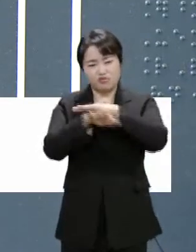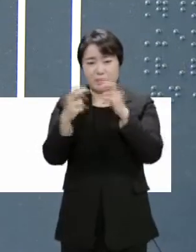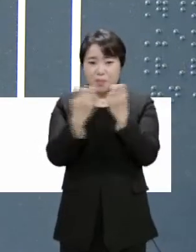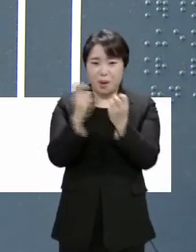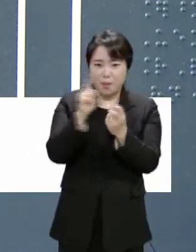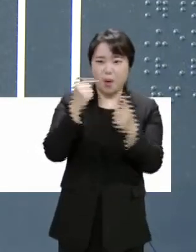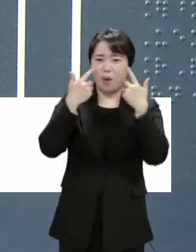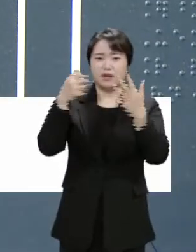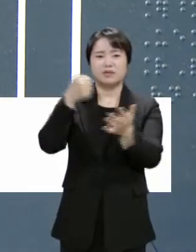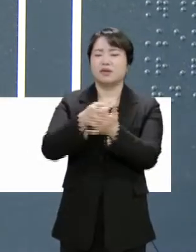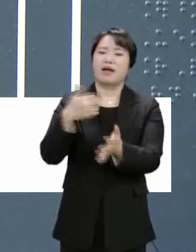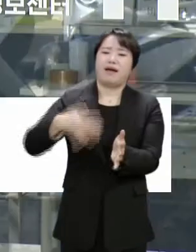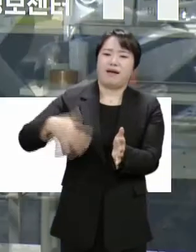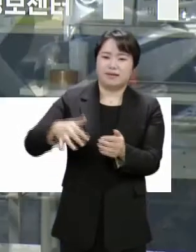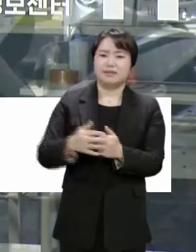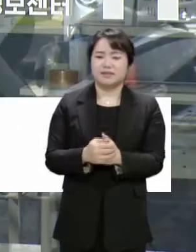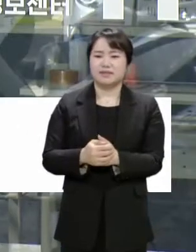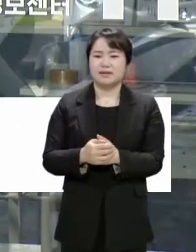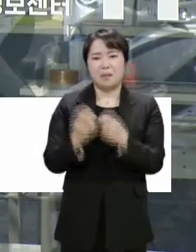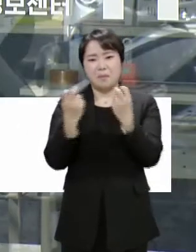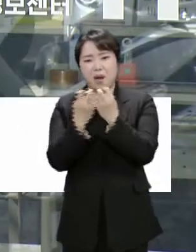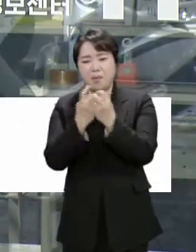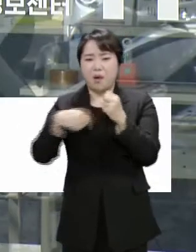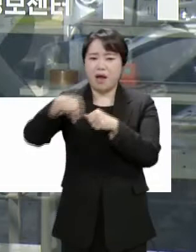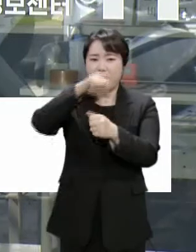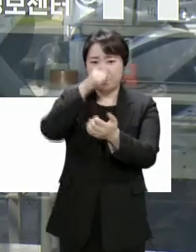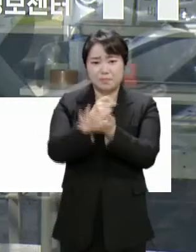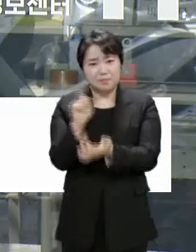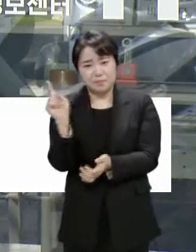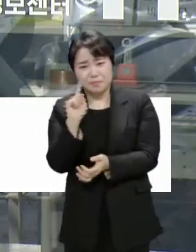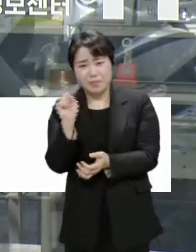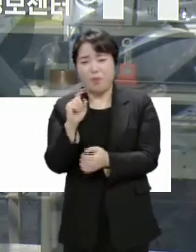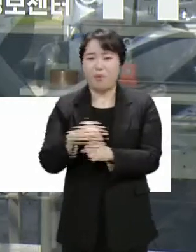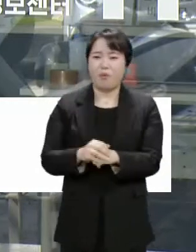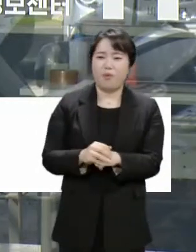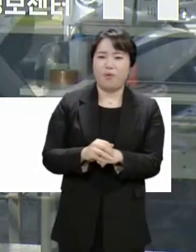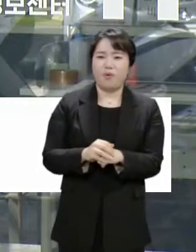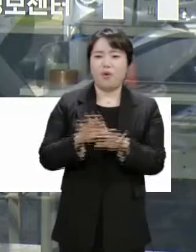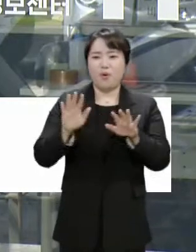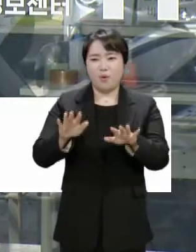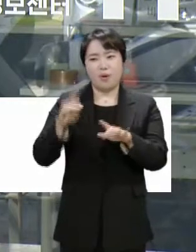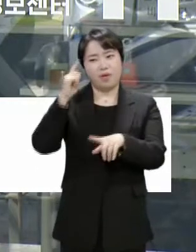정해지진 않았어요. 그래서 근데 어떠한 방법이 적절할지 이런 거에 대해서는